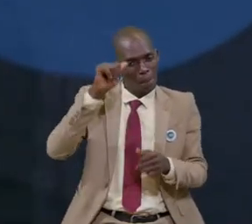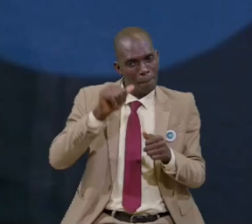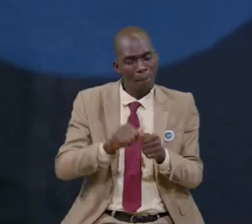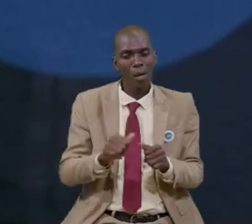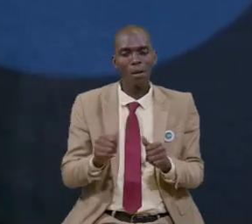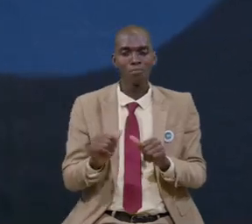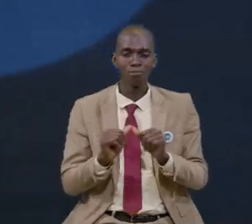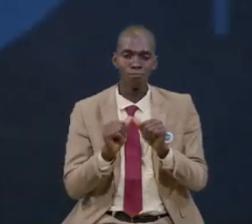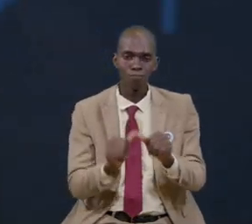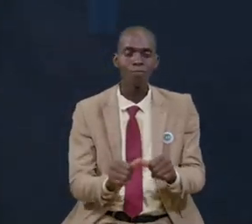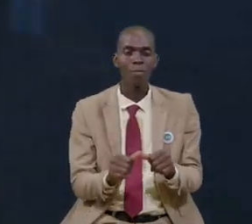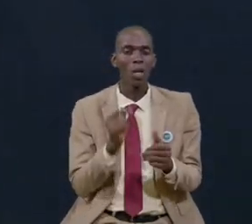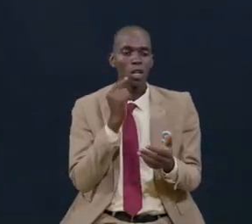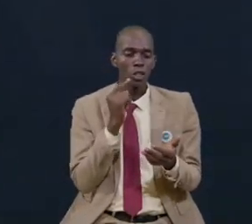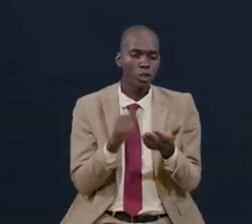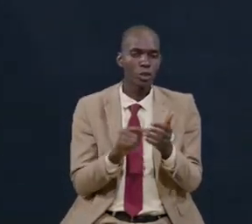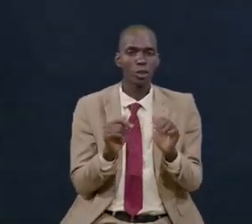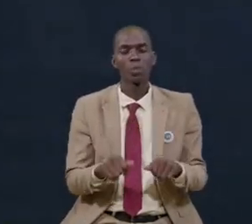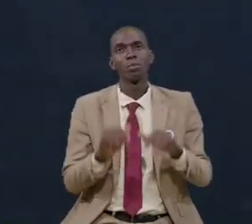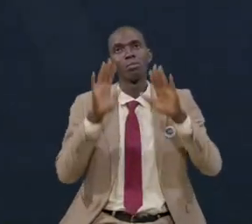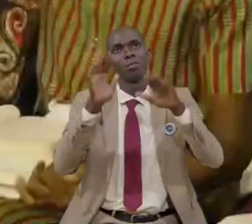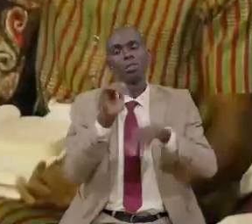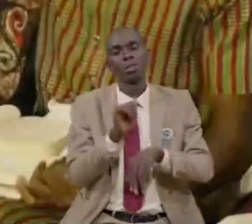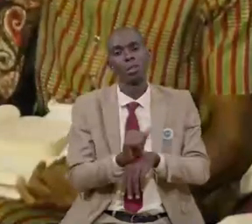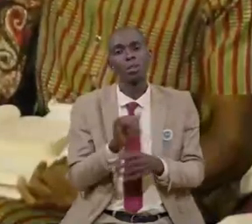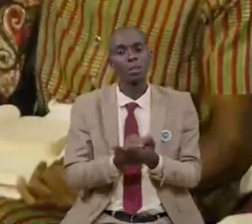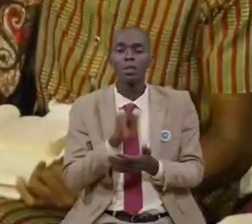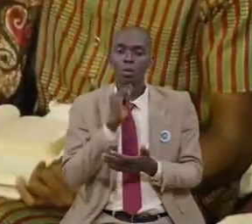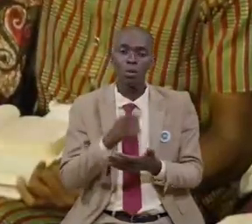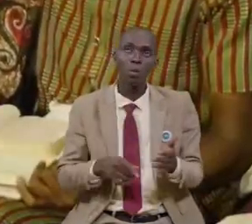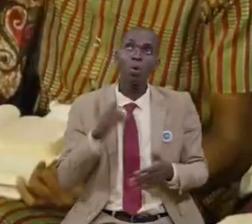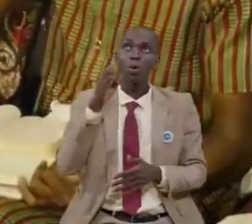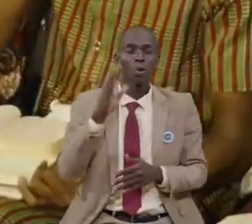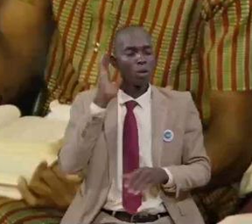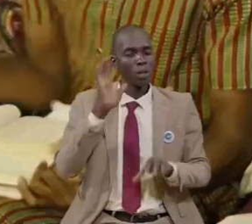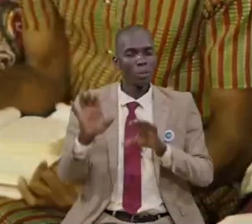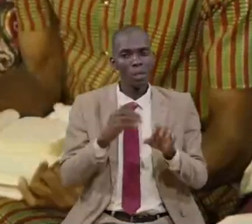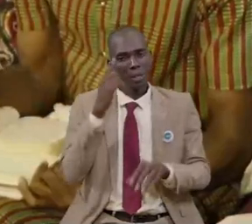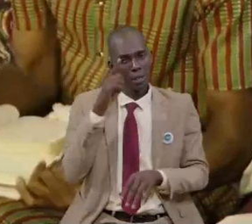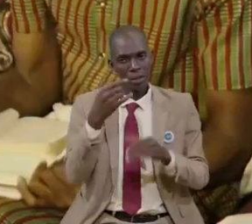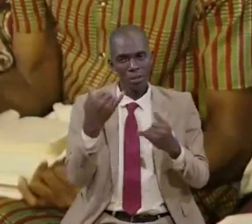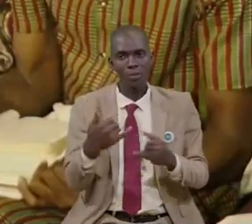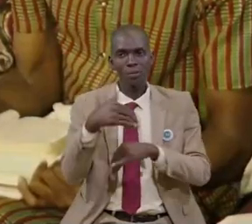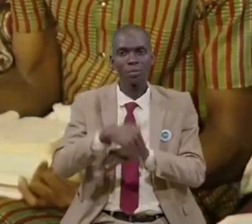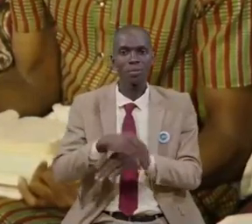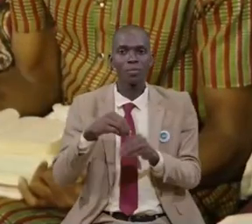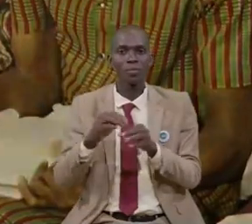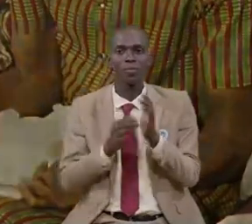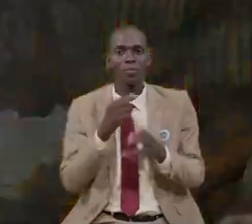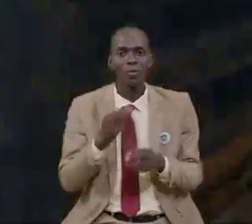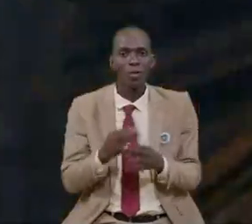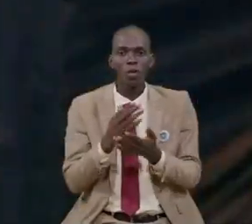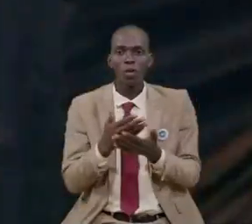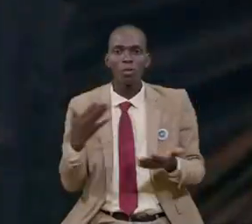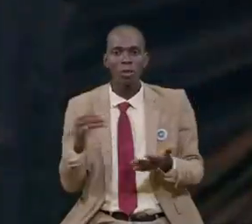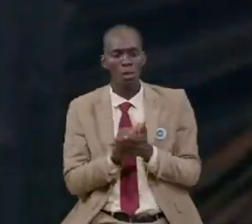notable, remarquable, mémorable. C'est ce que le Seigneur va faire pour vous ce soir. Quelque chose qui paraît